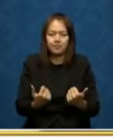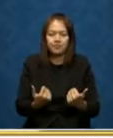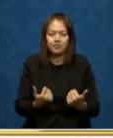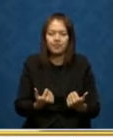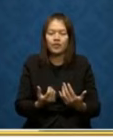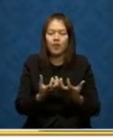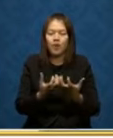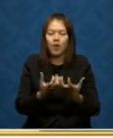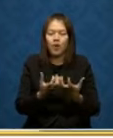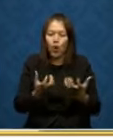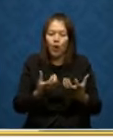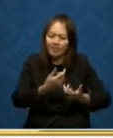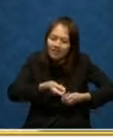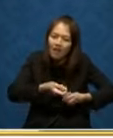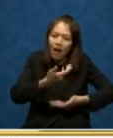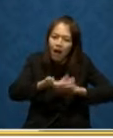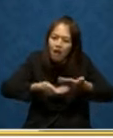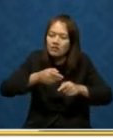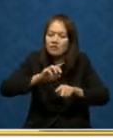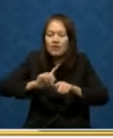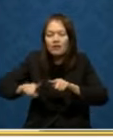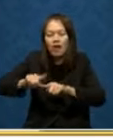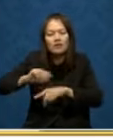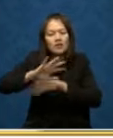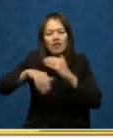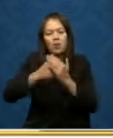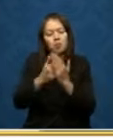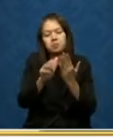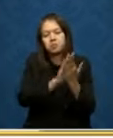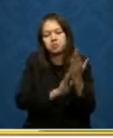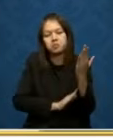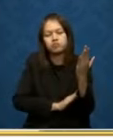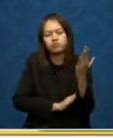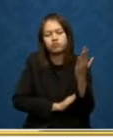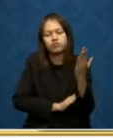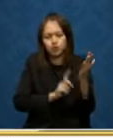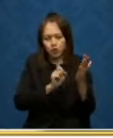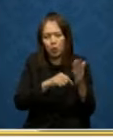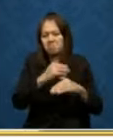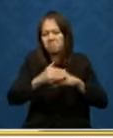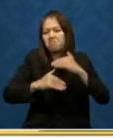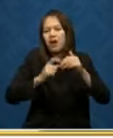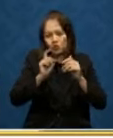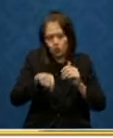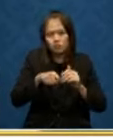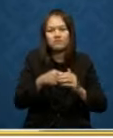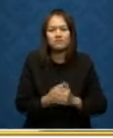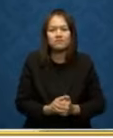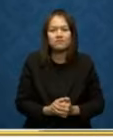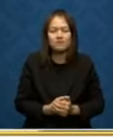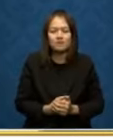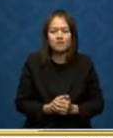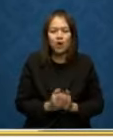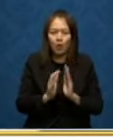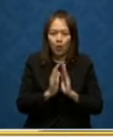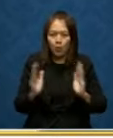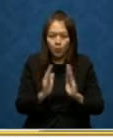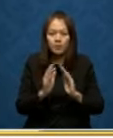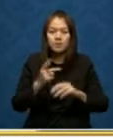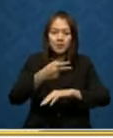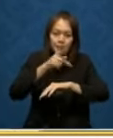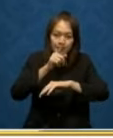การเกษตรเกษตรกรของประเทศไทยนั้นเนี่ยมันจะเป็นต้องยกระดับอีกมากมายนะครับก็ขอขอบคุณท่าน